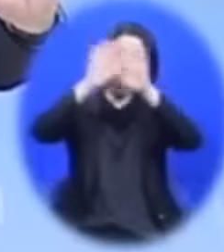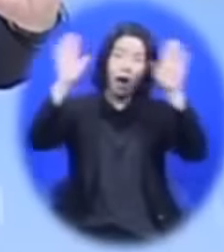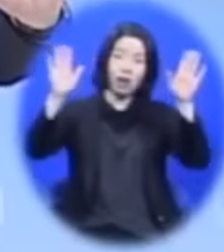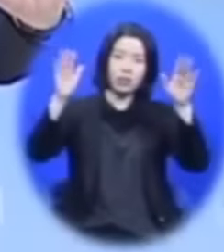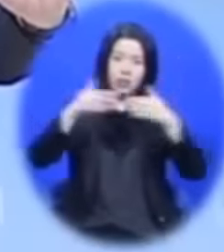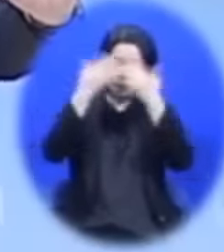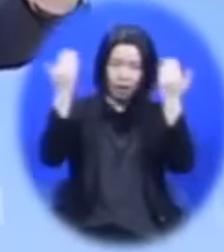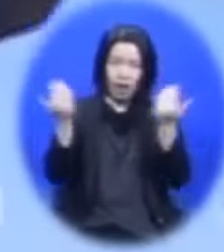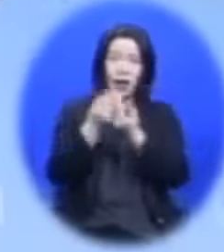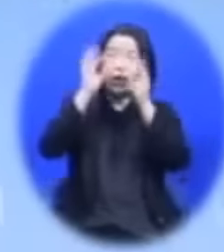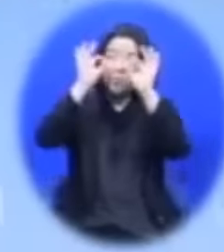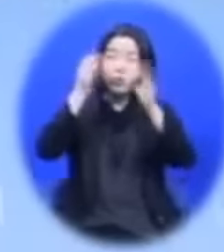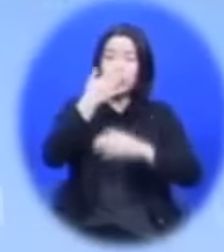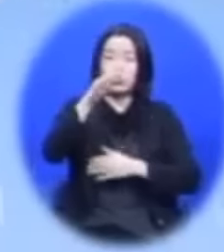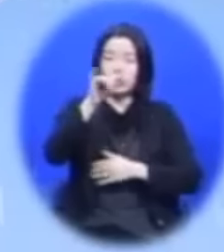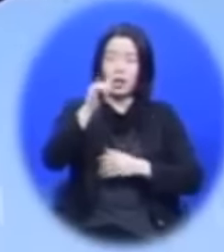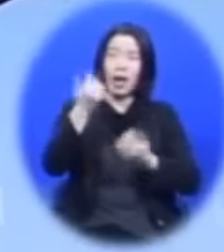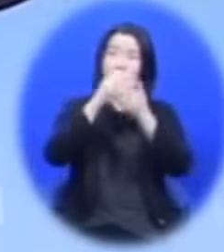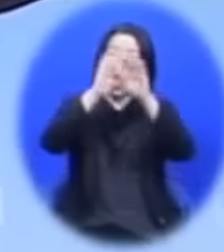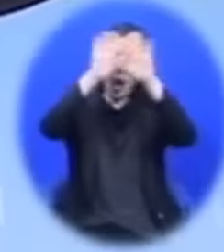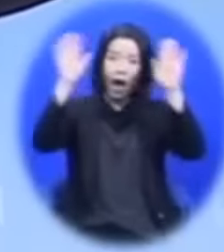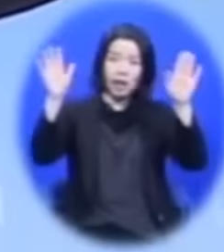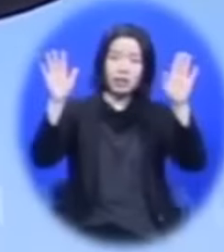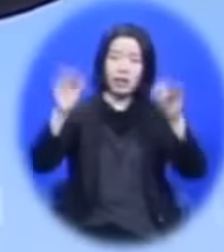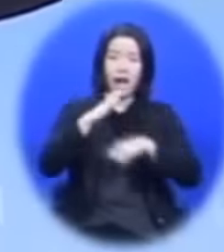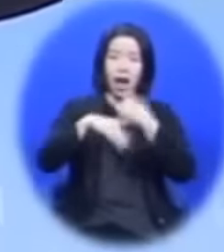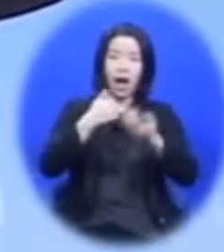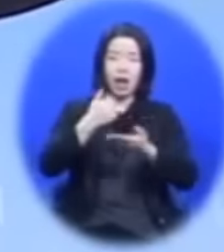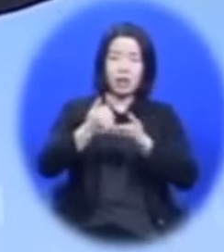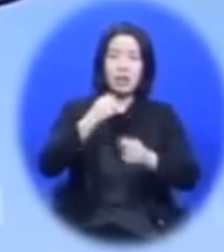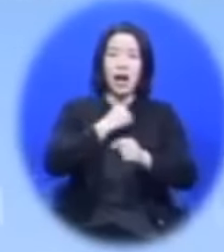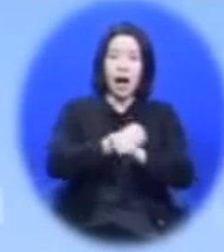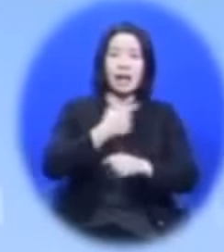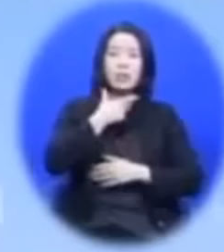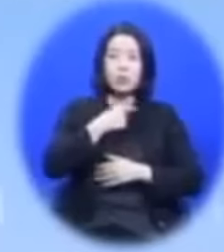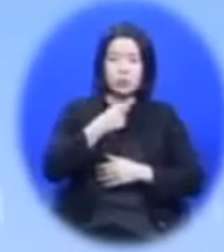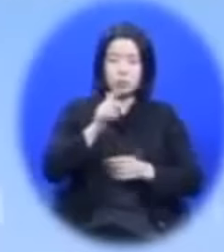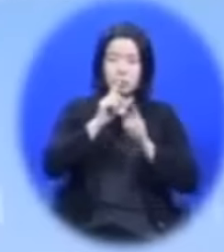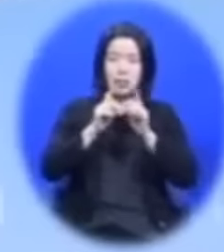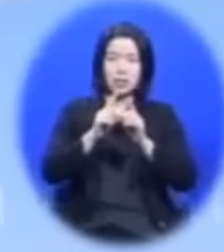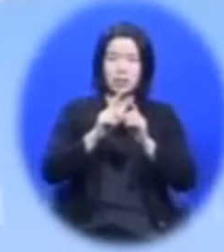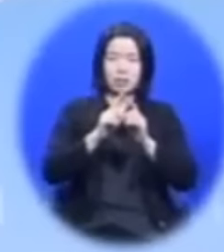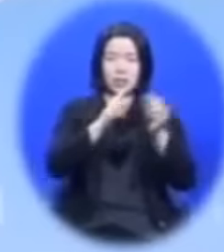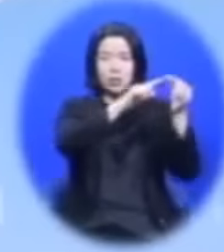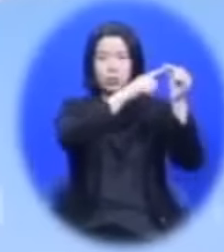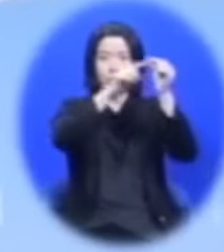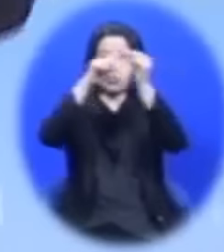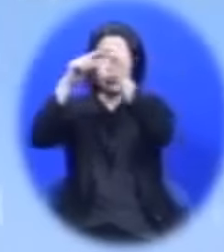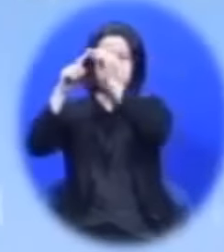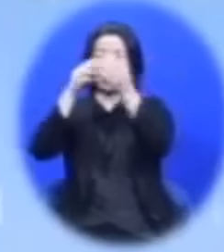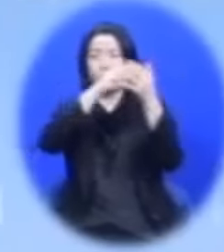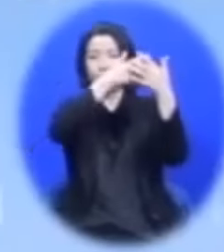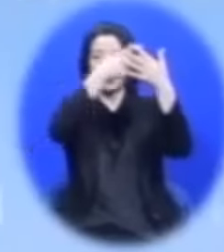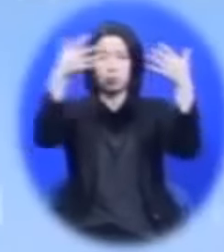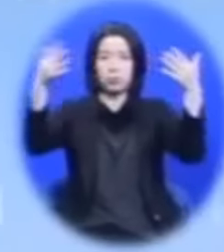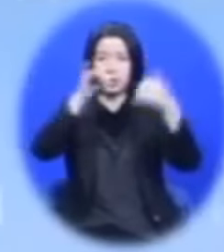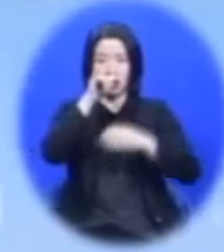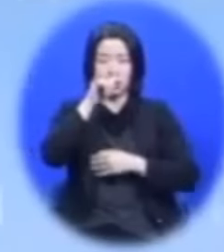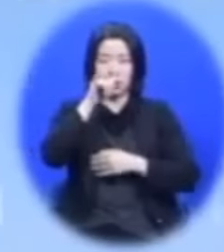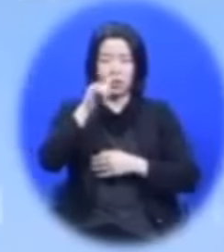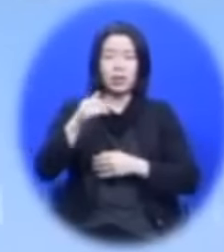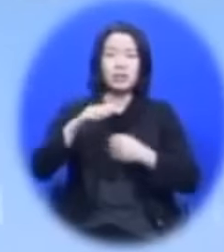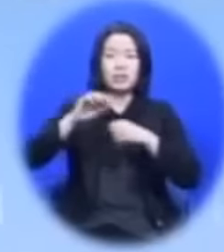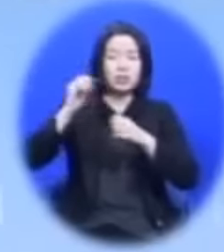볼 수 있게끔 하늘에다가 아예 하나님이 하시고 싶은 말씀을 쫙 쓰시는 겁니다. 그리고 난 다음에